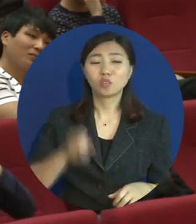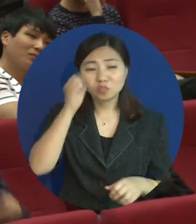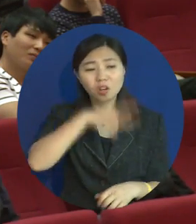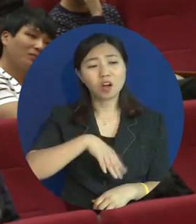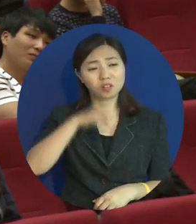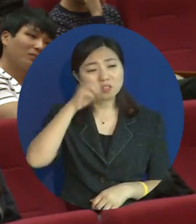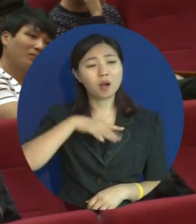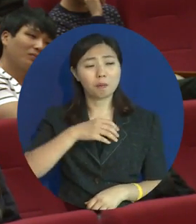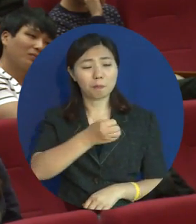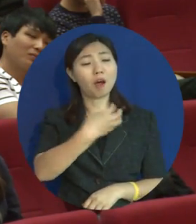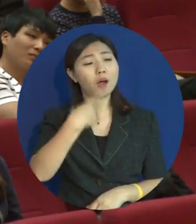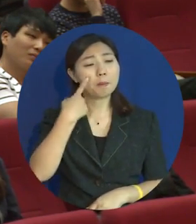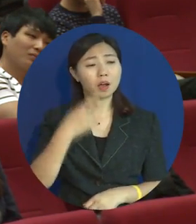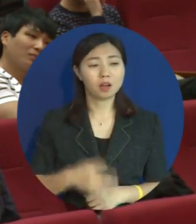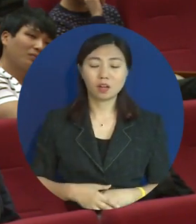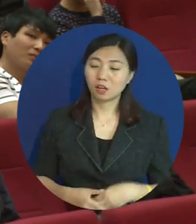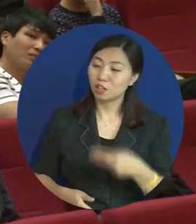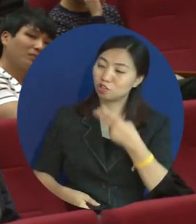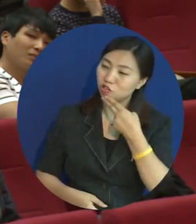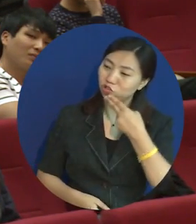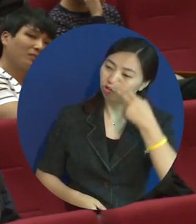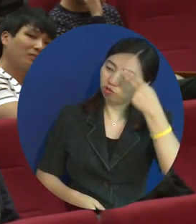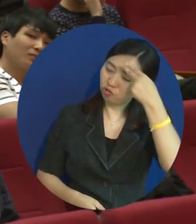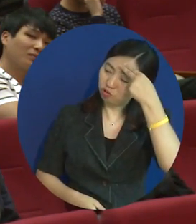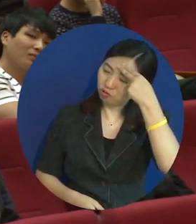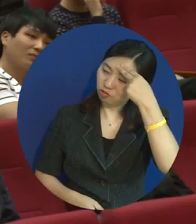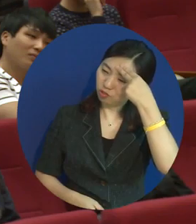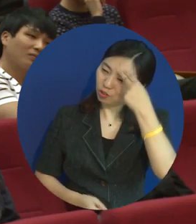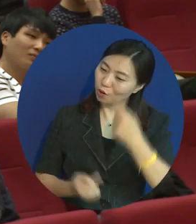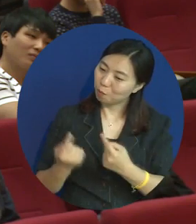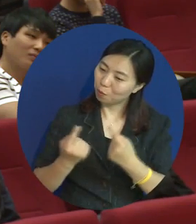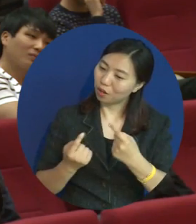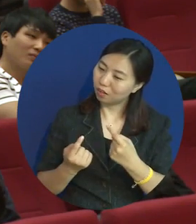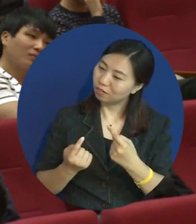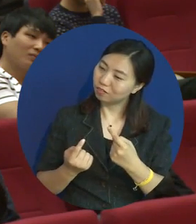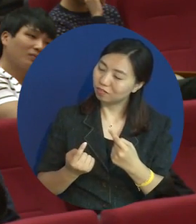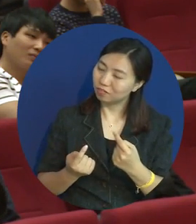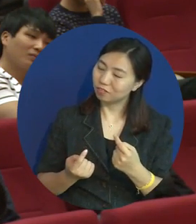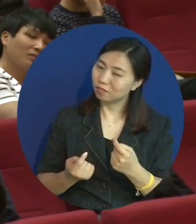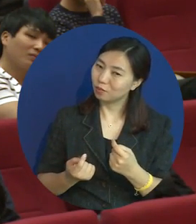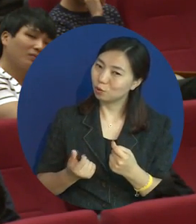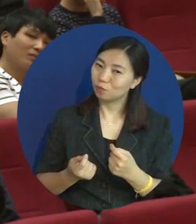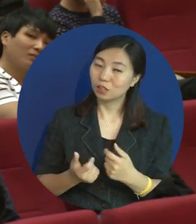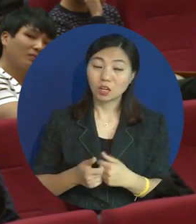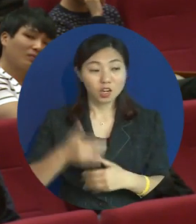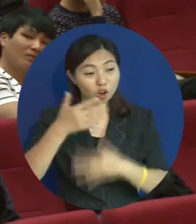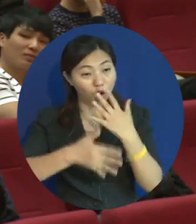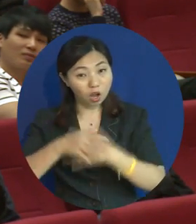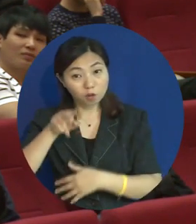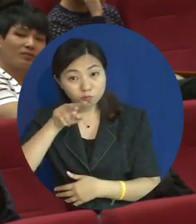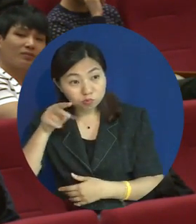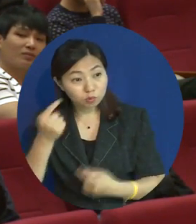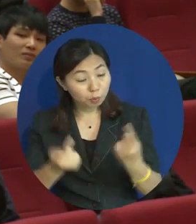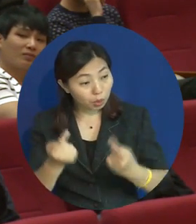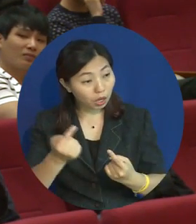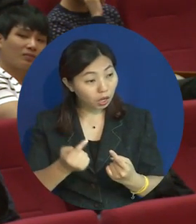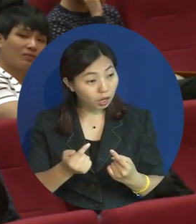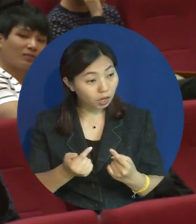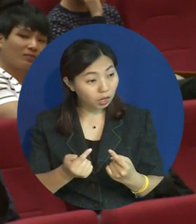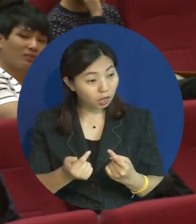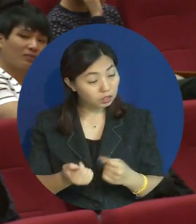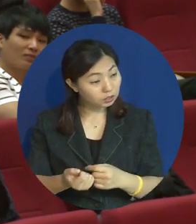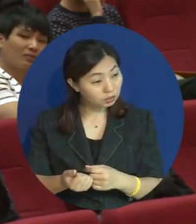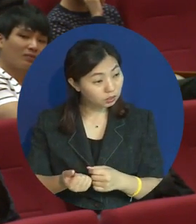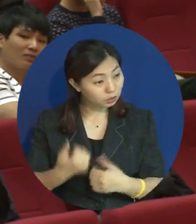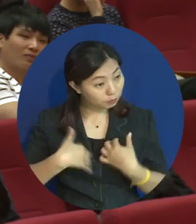아니 물어봐 그냥. 아니, 술 마시는 너는 좀덜 재밌고 영화 보는 것보다 재밌나? 영화 보는 거가